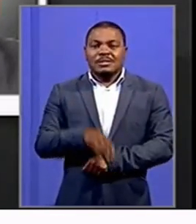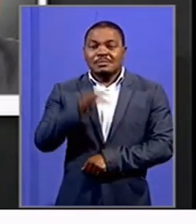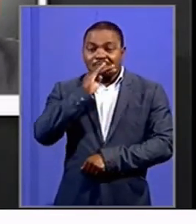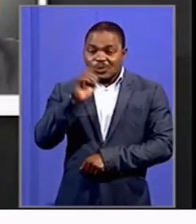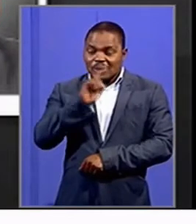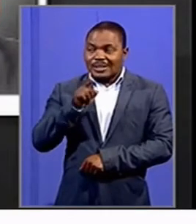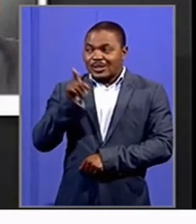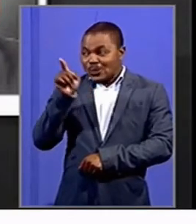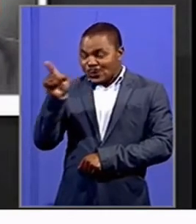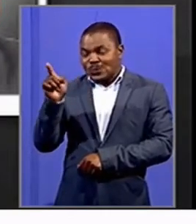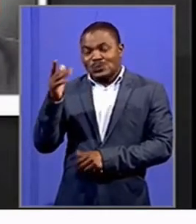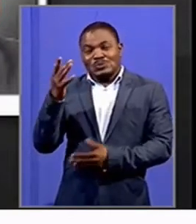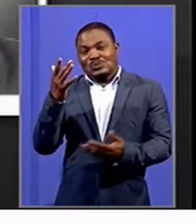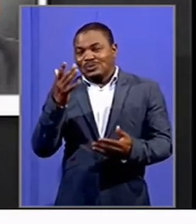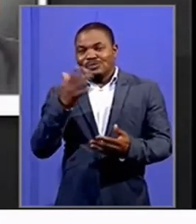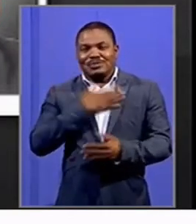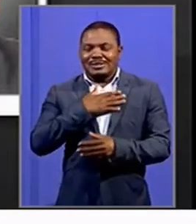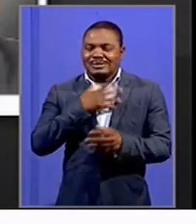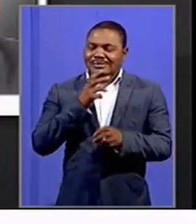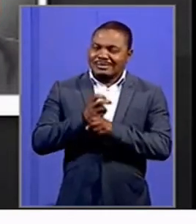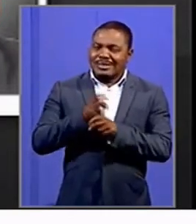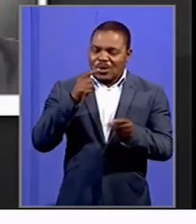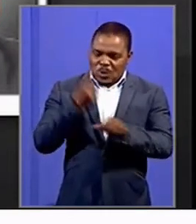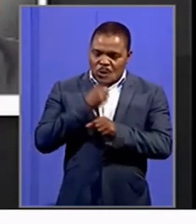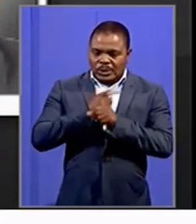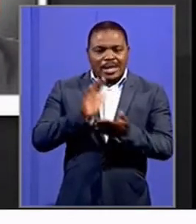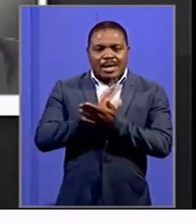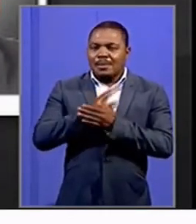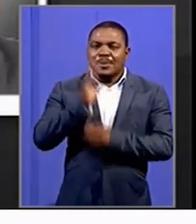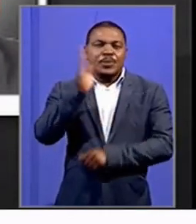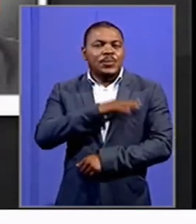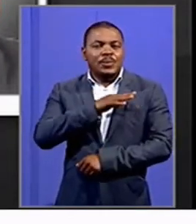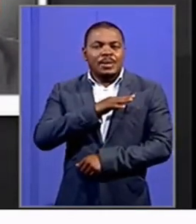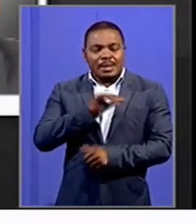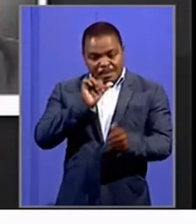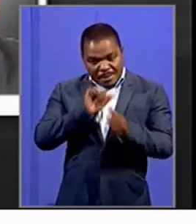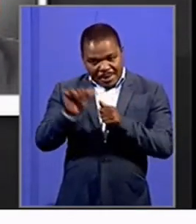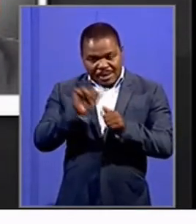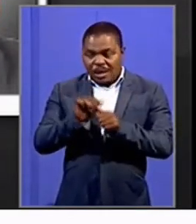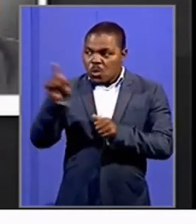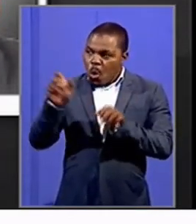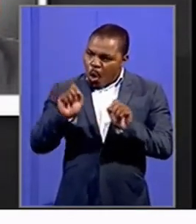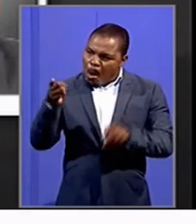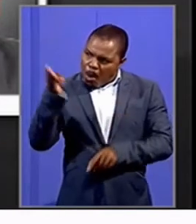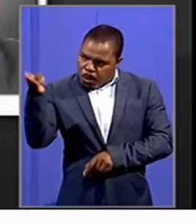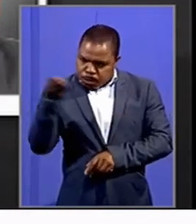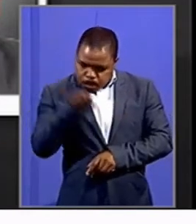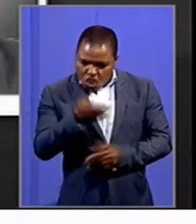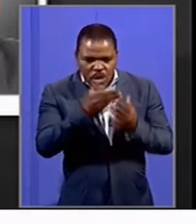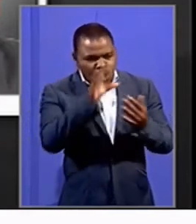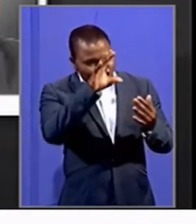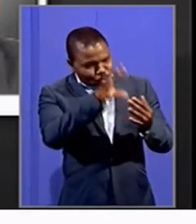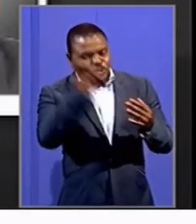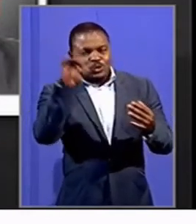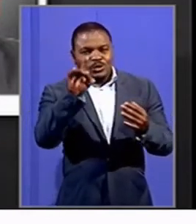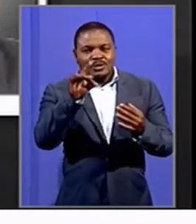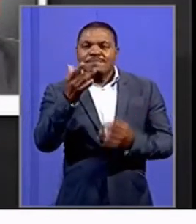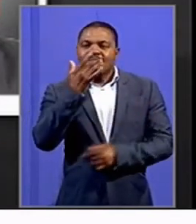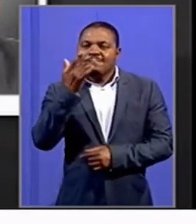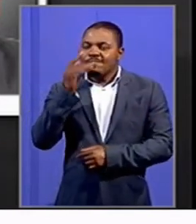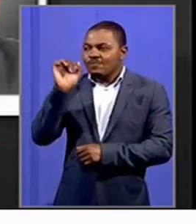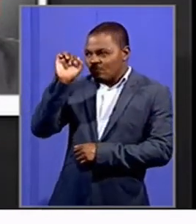nna bothata o tla dula le gore ga wa itumela kante o no na le tšhono ya gore o ka thusa motho e leng gore a